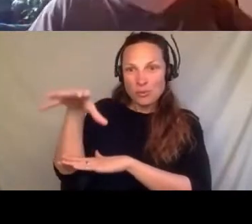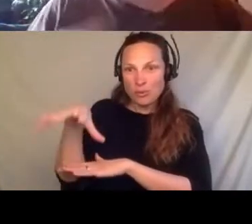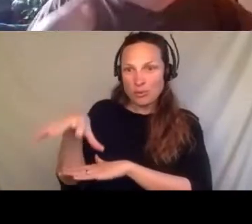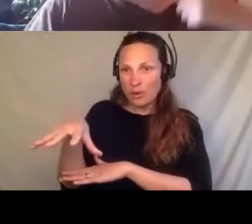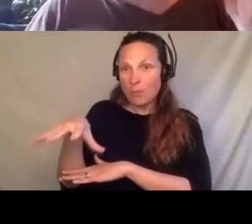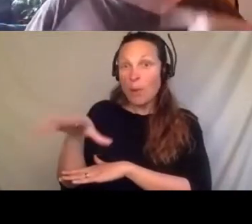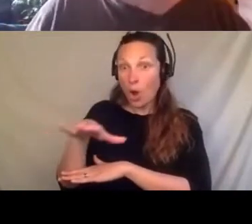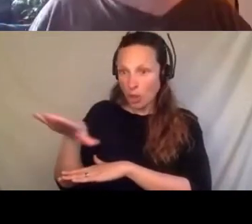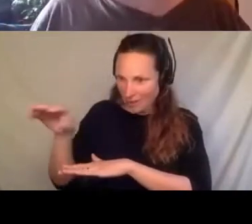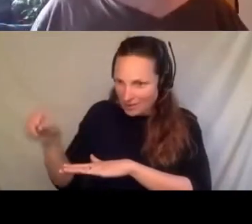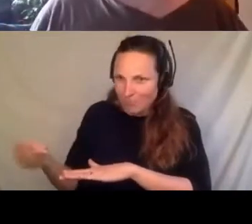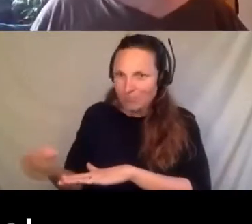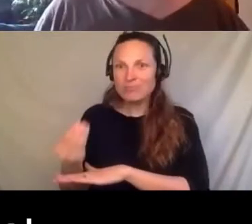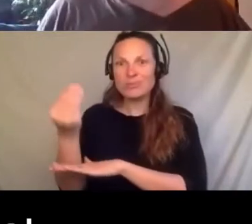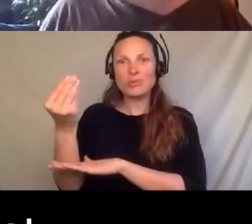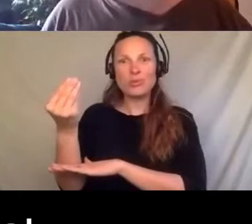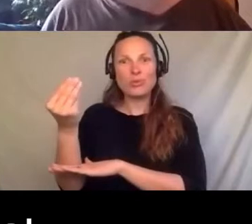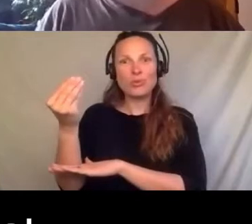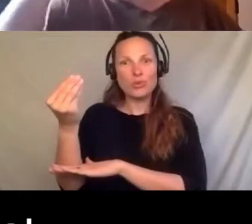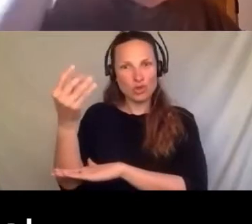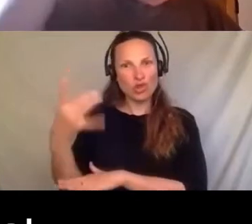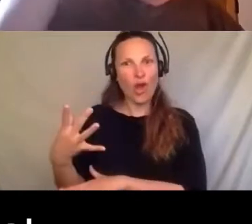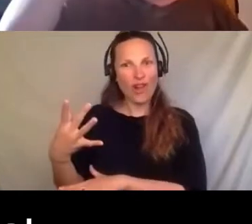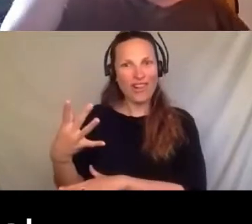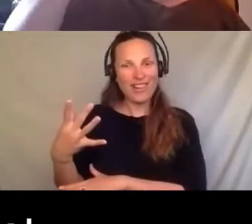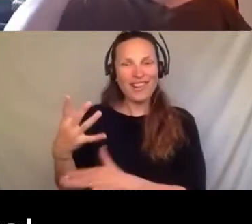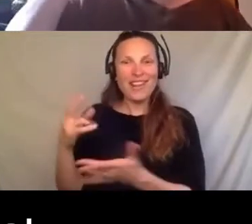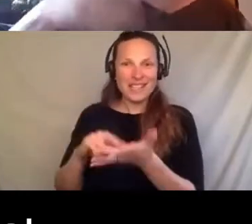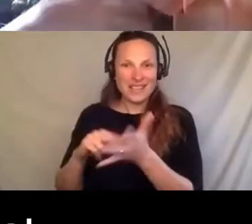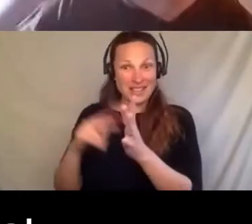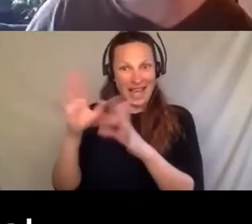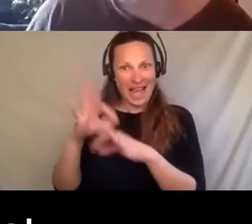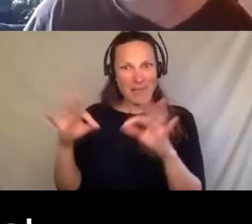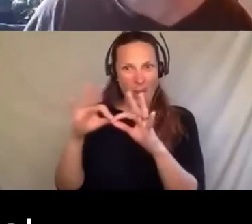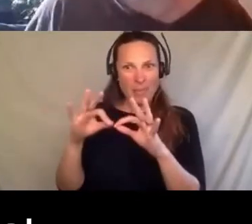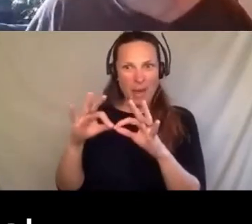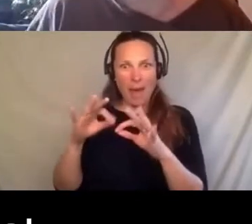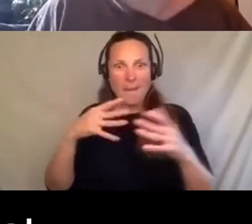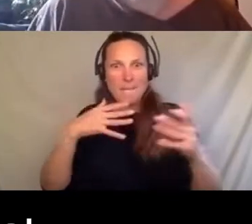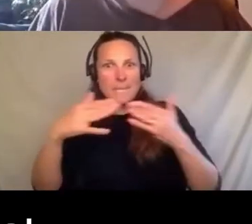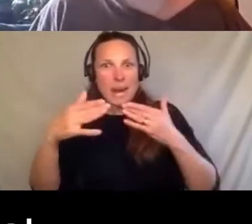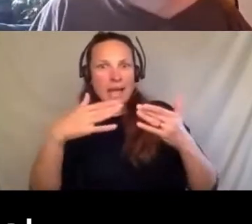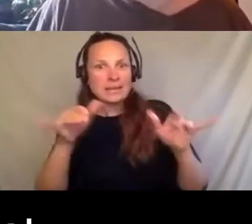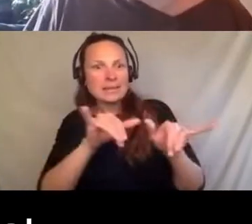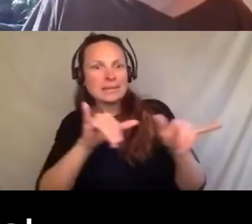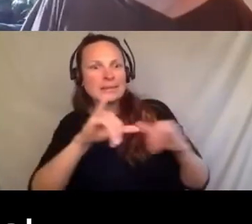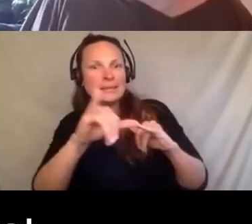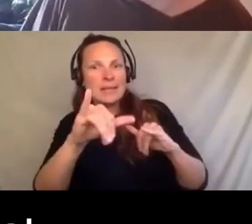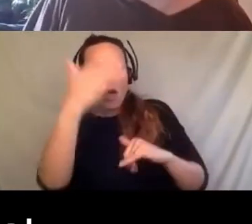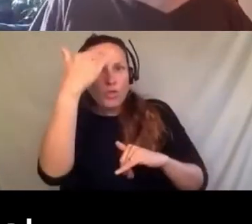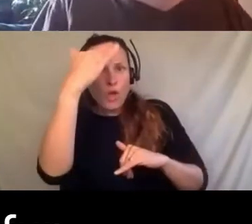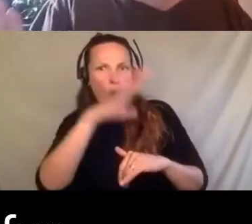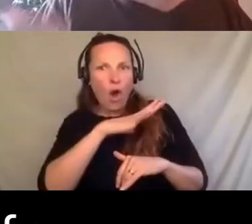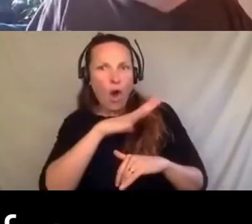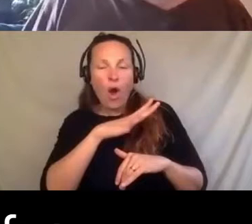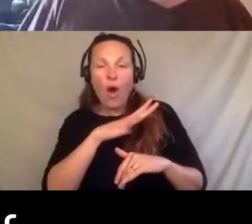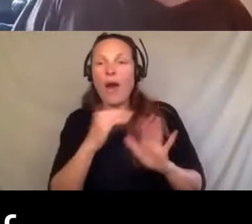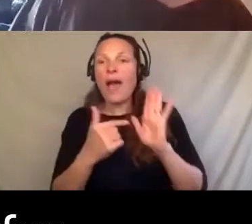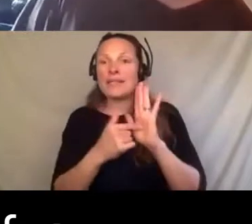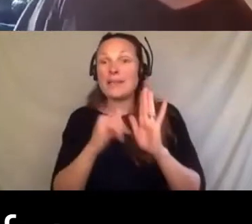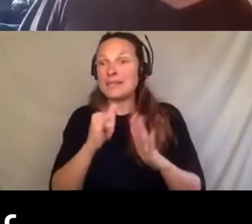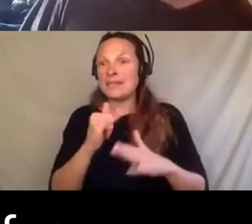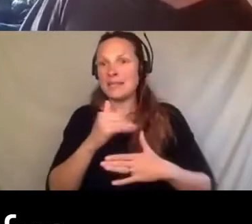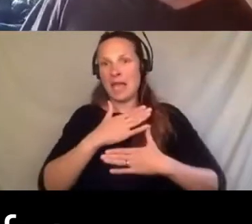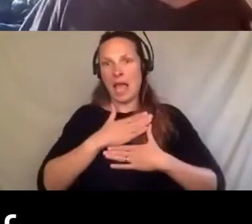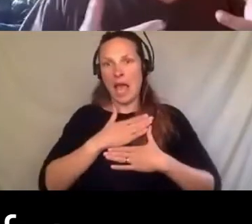côté, puis il va se ressemer tout seul. Alors, pensez-y dans votre espacement. C'est sûr, ce n'est pas la fin du monde. Si vous aimez la